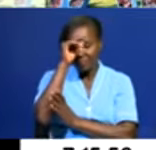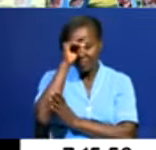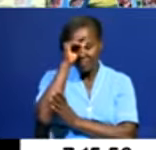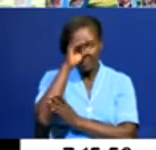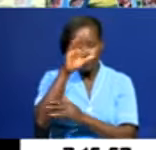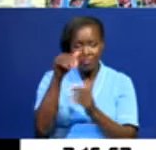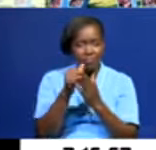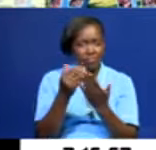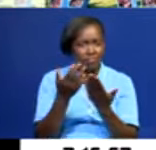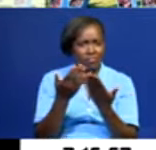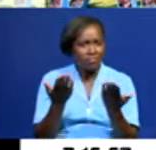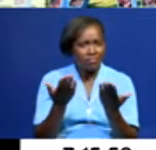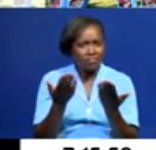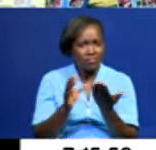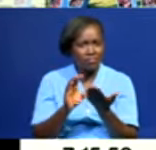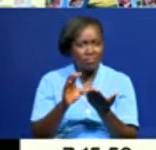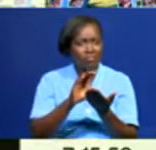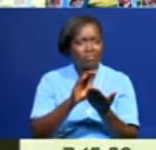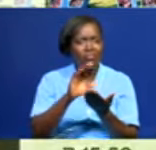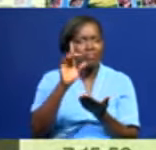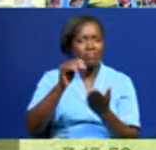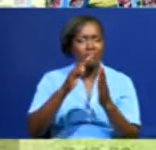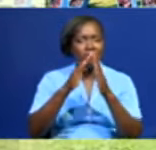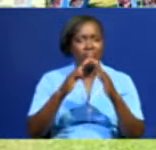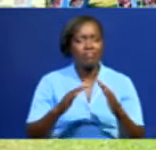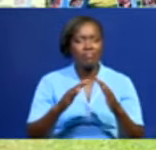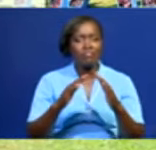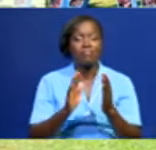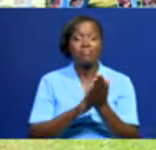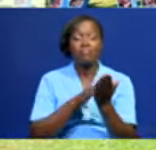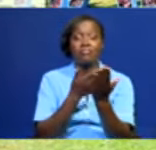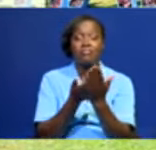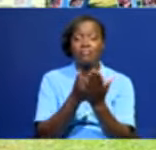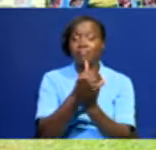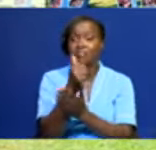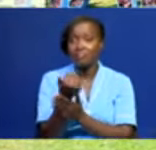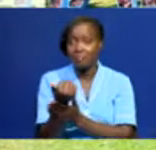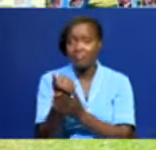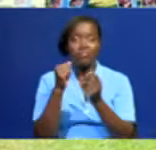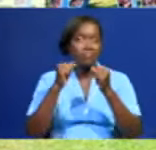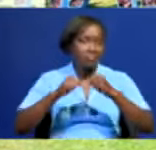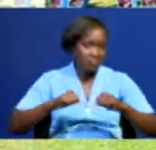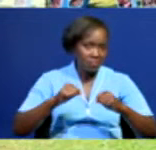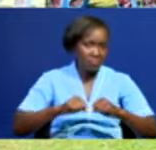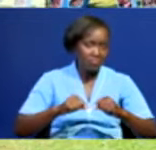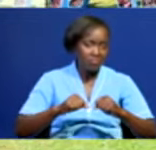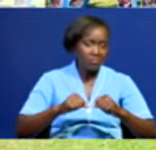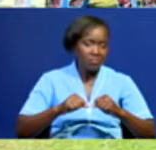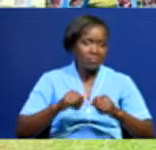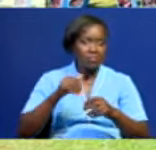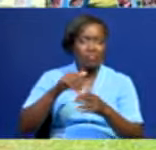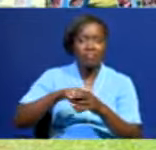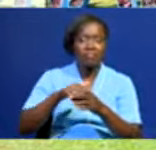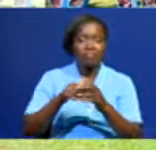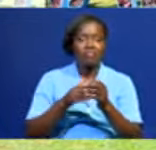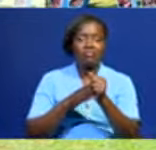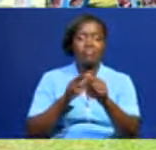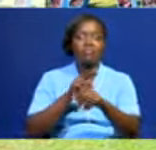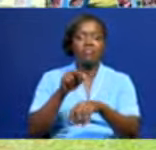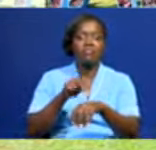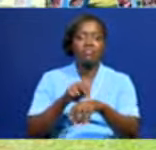kuangazia harakati ya utoaji nyumba za gharama nafuu. Mapendekezo mengine yaliyofikiwa ni pamoja na miongozo ya